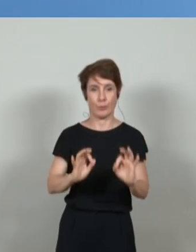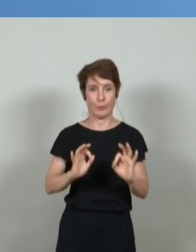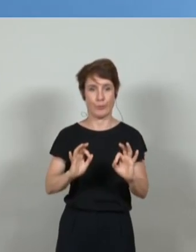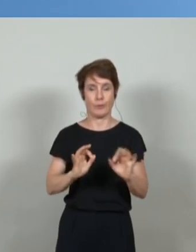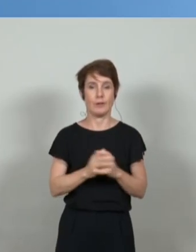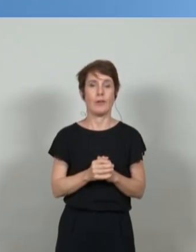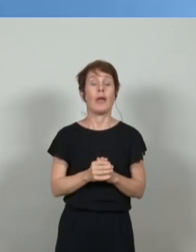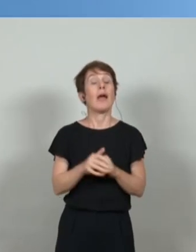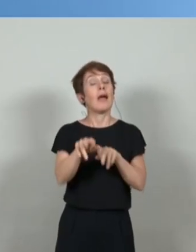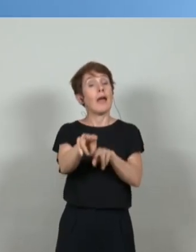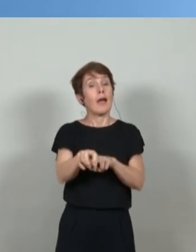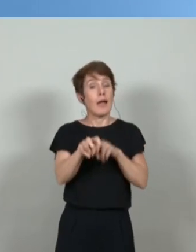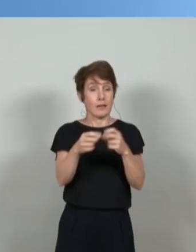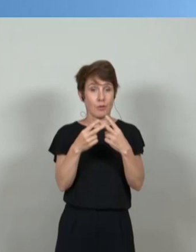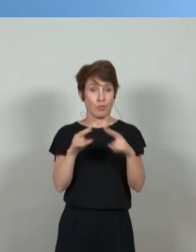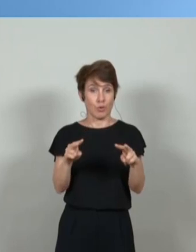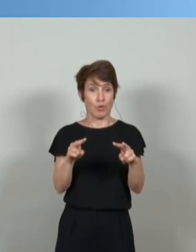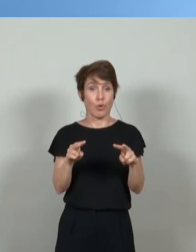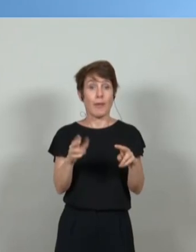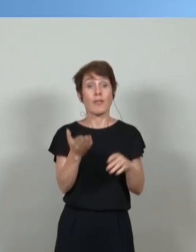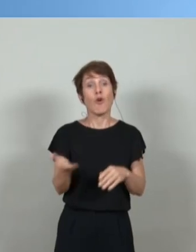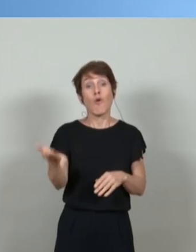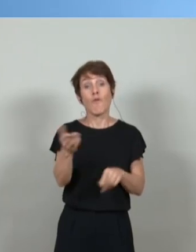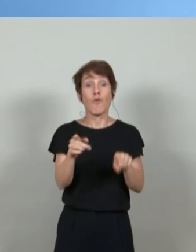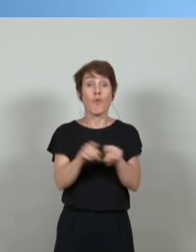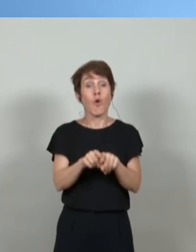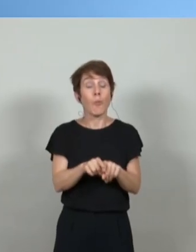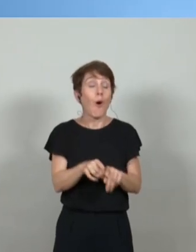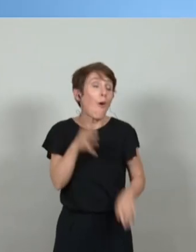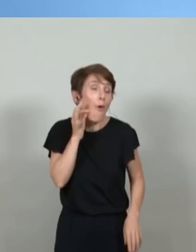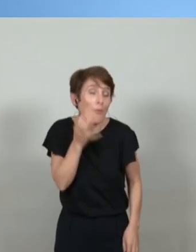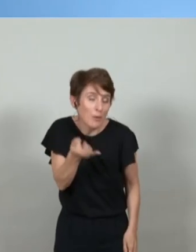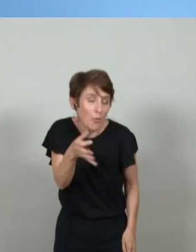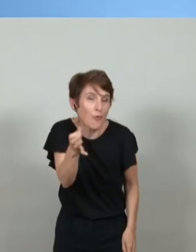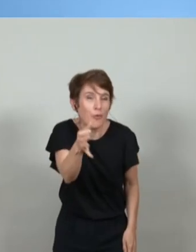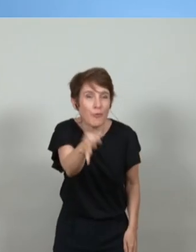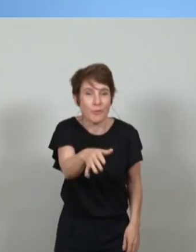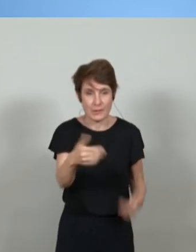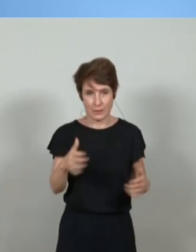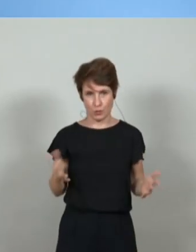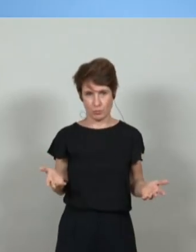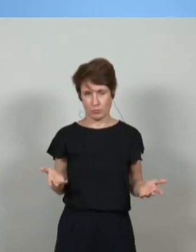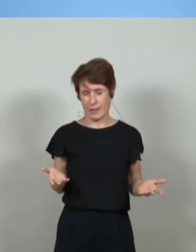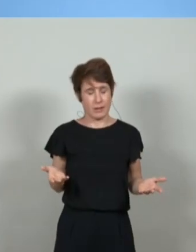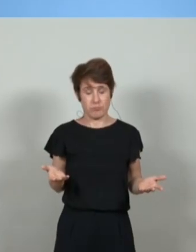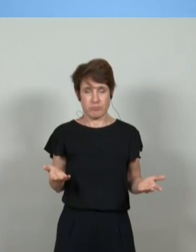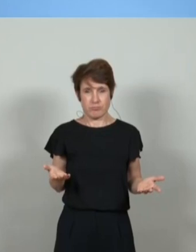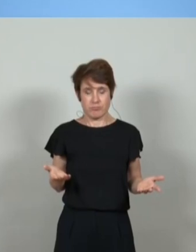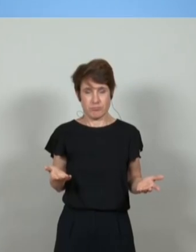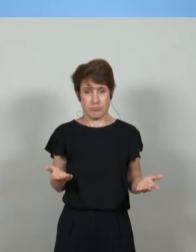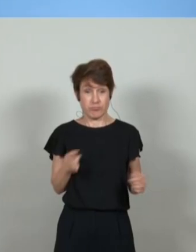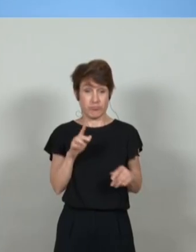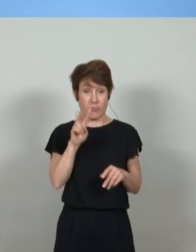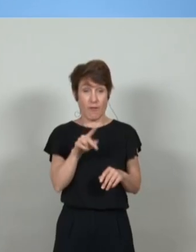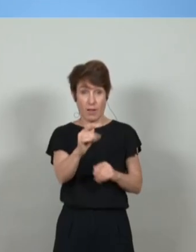vous le réduisez à un petit gadget en réalité donc je vais pas être très longue parce qu'en réalité il y a pas grand chose à dire puisque vous ne faites pas